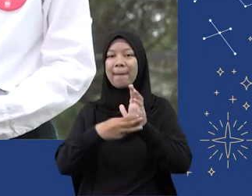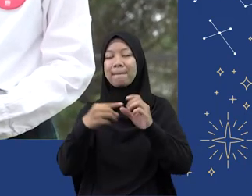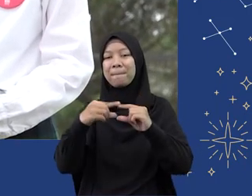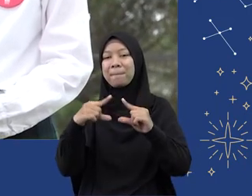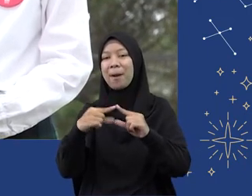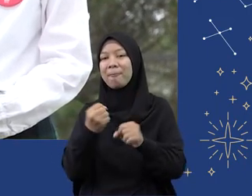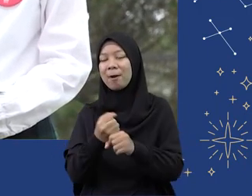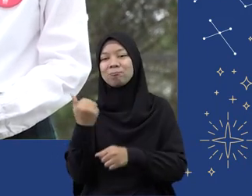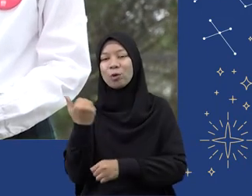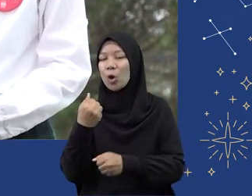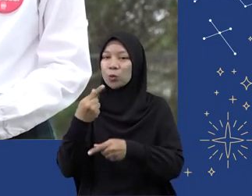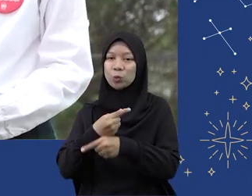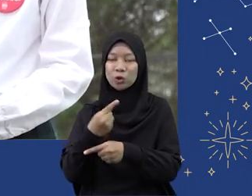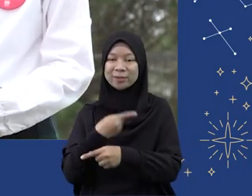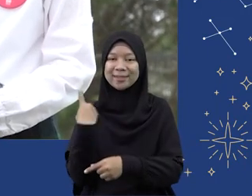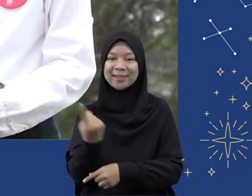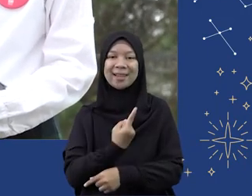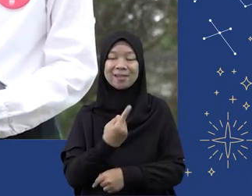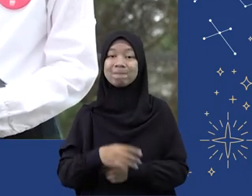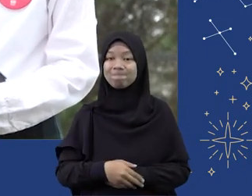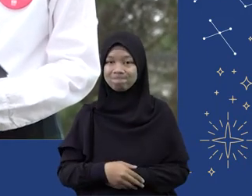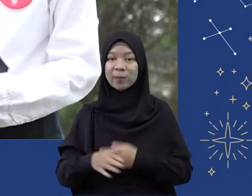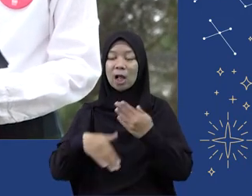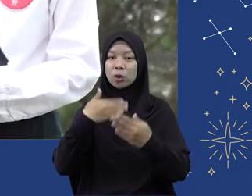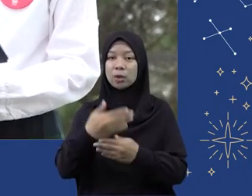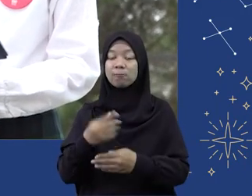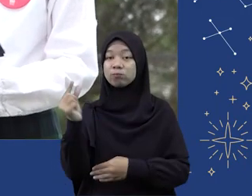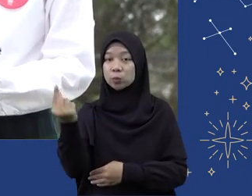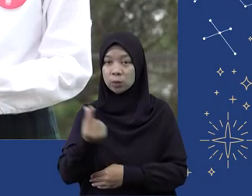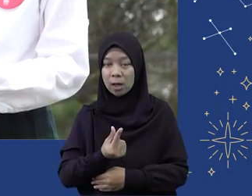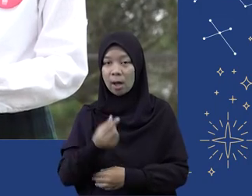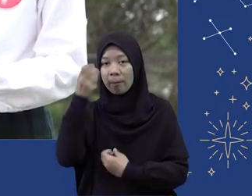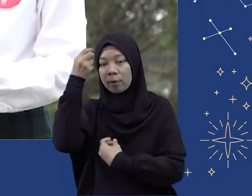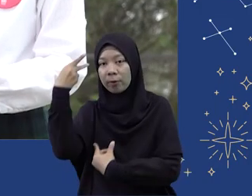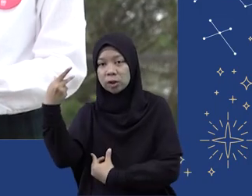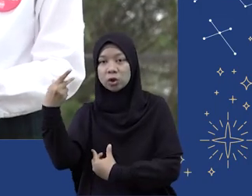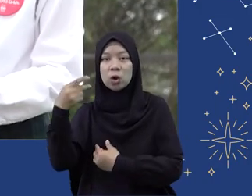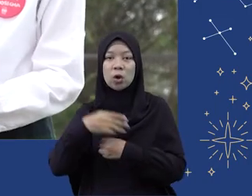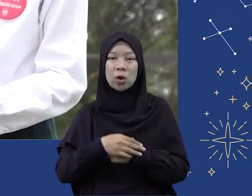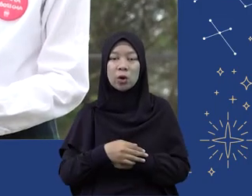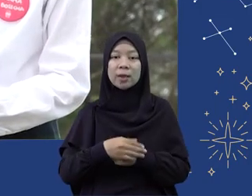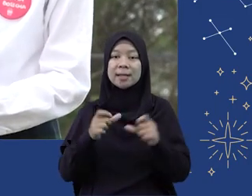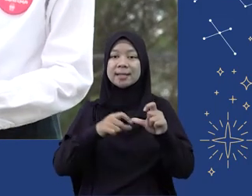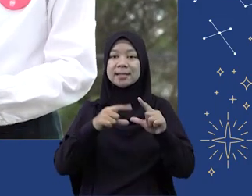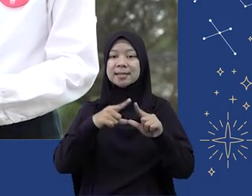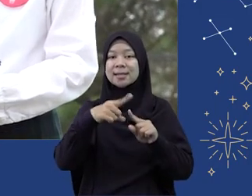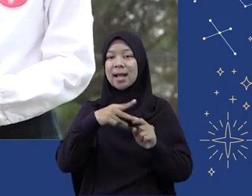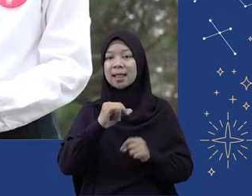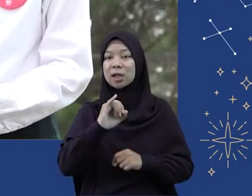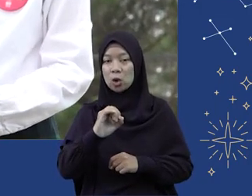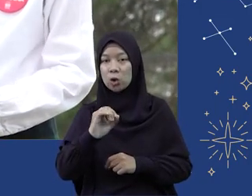semua untuk berikutnya kami akan mengundang Profesor Doktor Insinyur Satrio brojonegoro